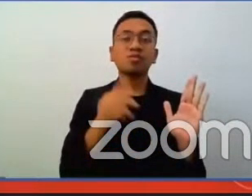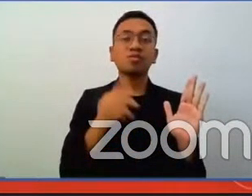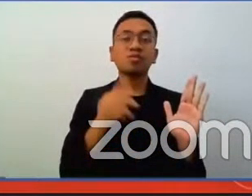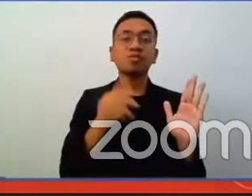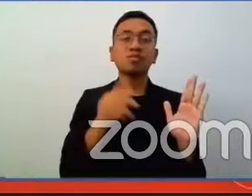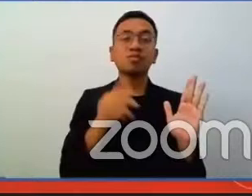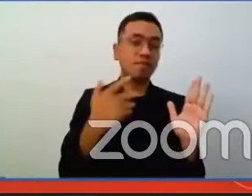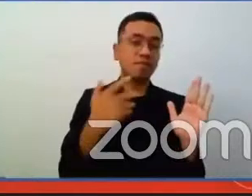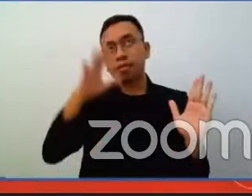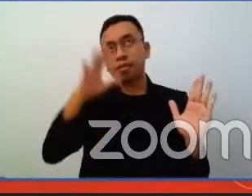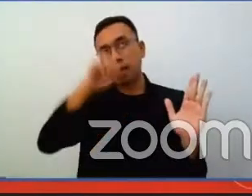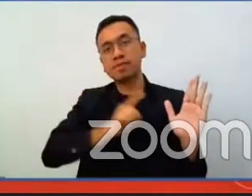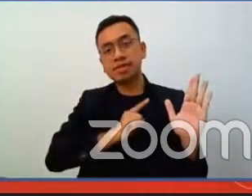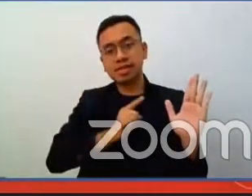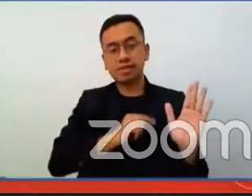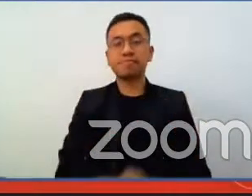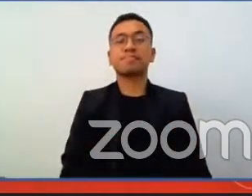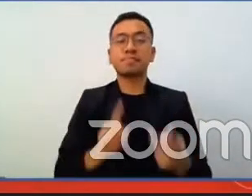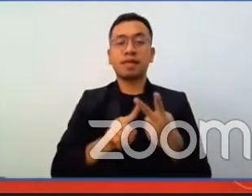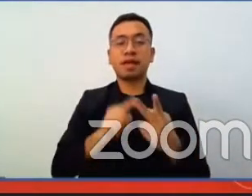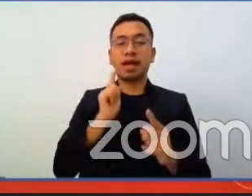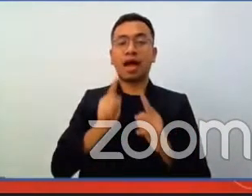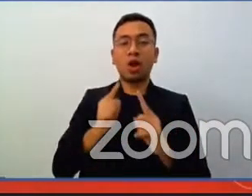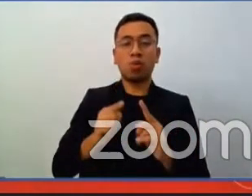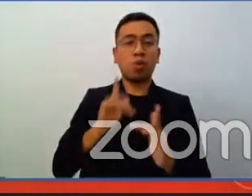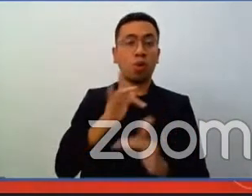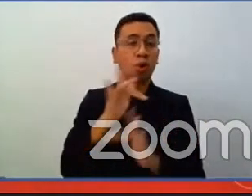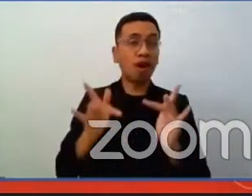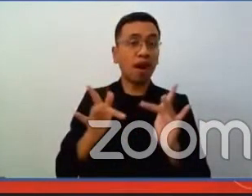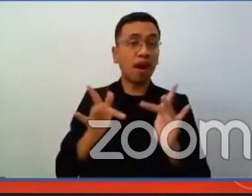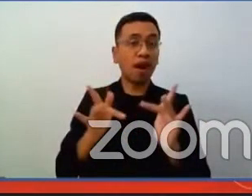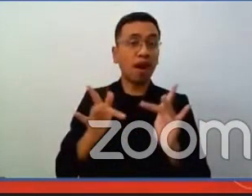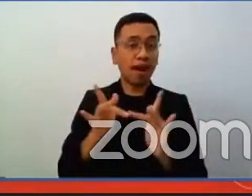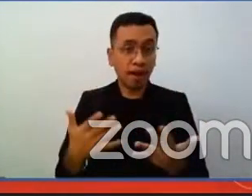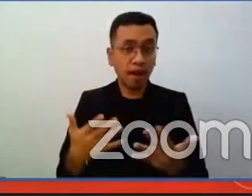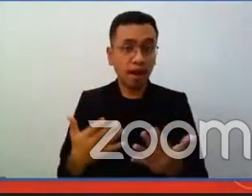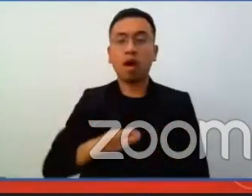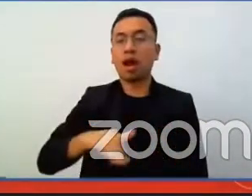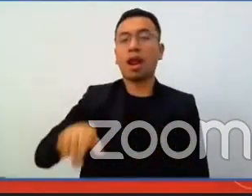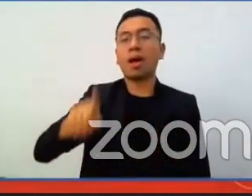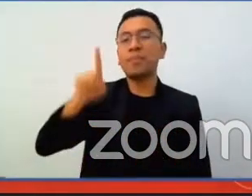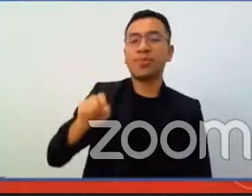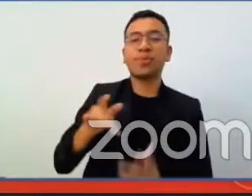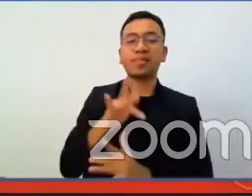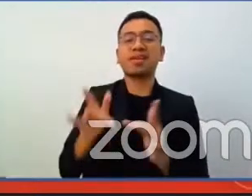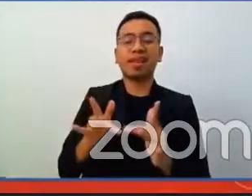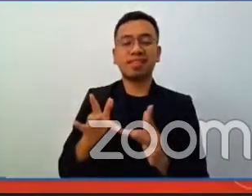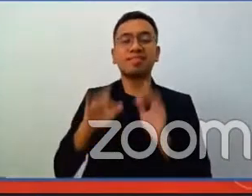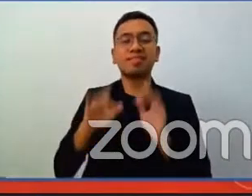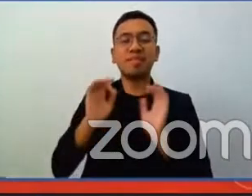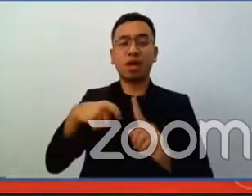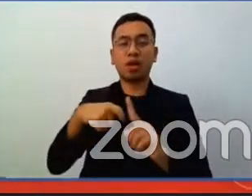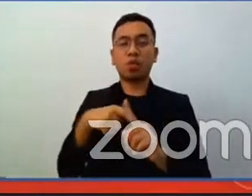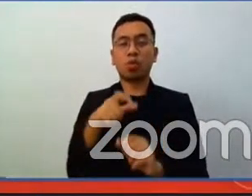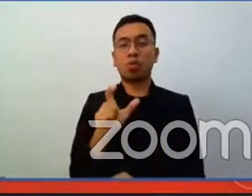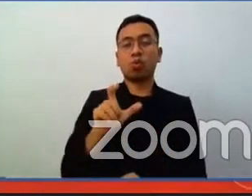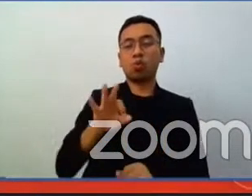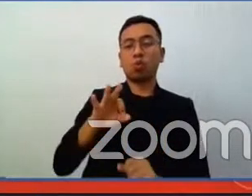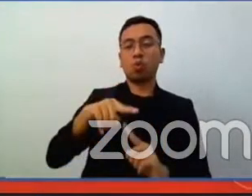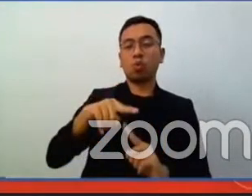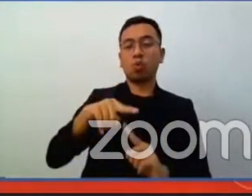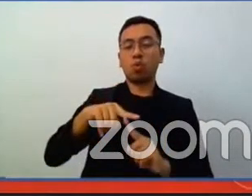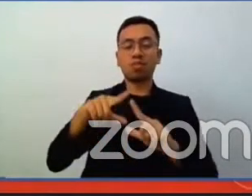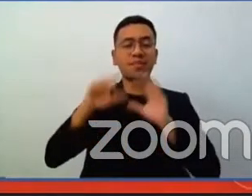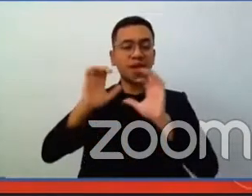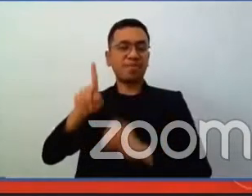perlu tambahan kuota internet yang cukup banyak mungkin. Nah, yang terakhir kalau saya sarankan adalah bagaimana kita